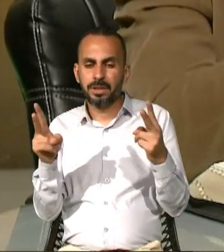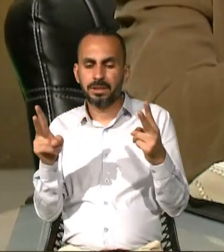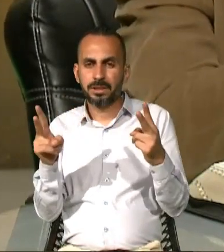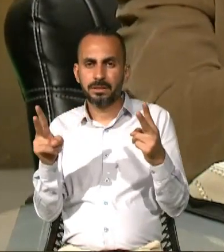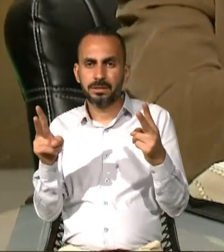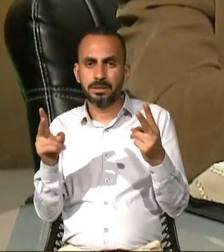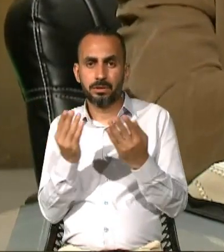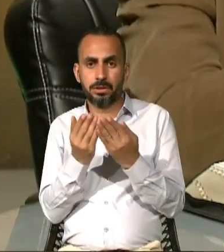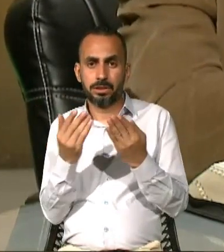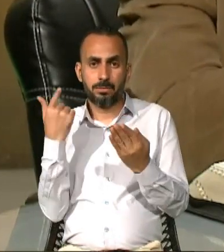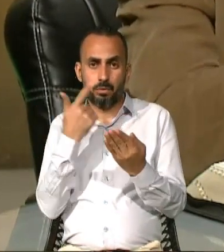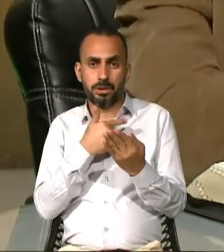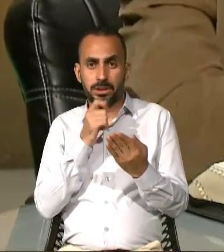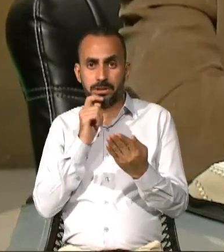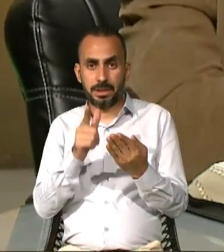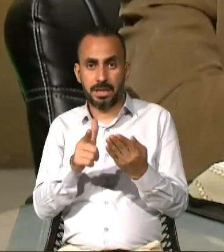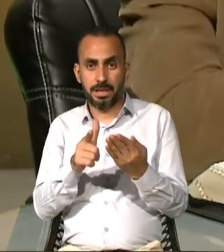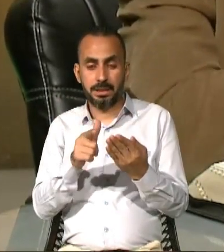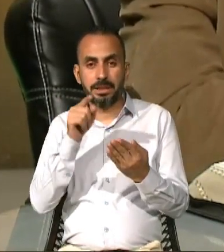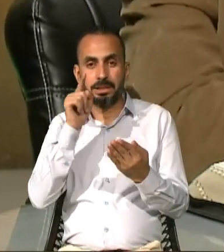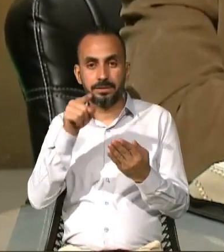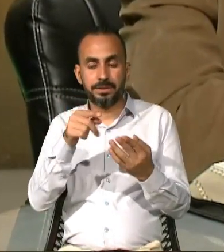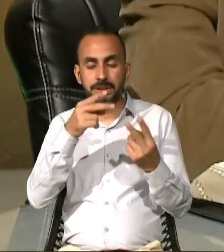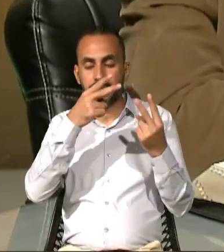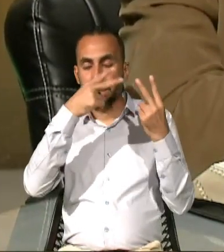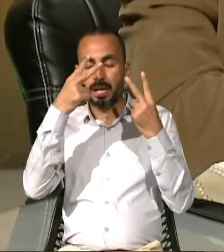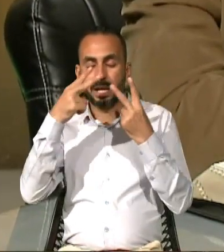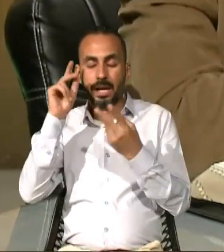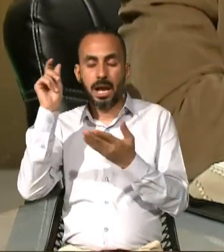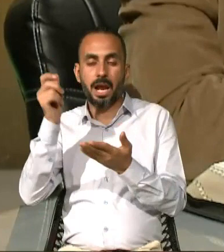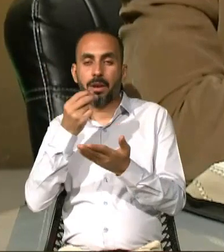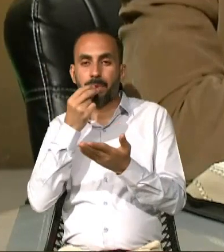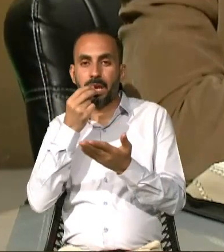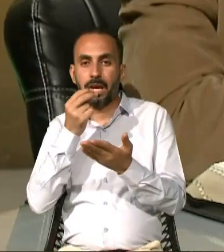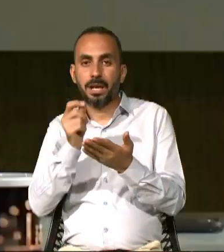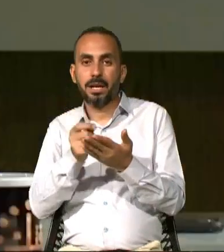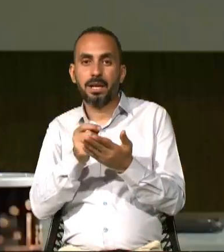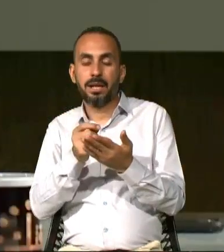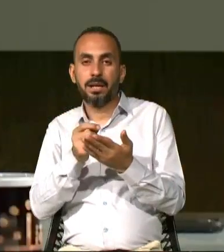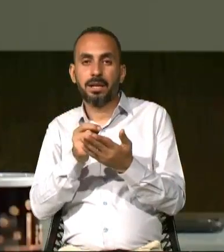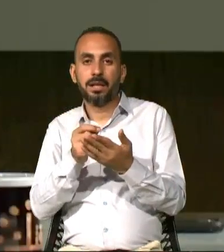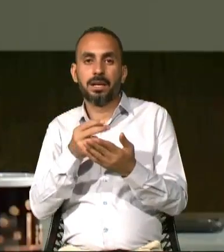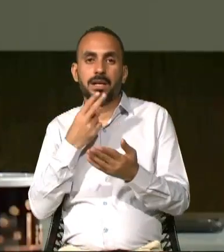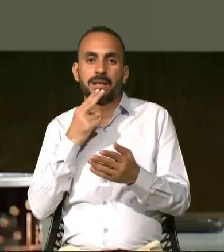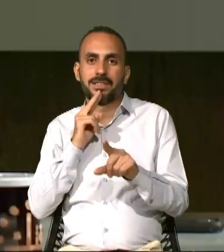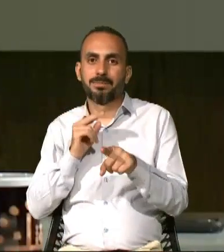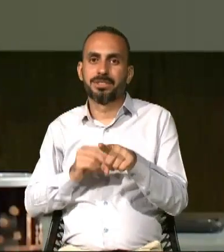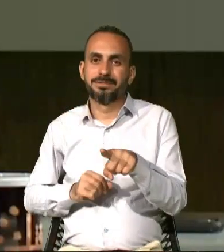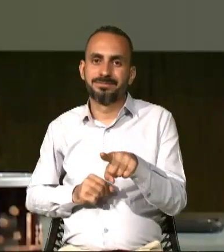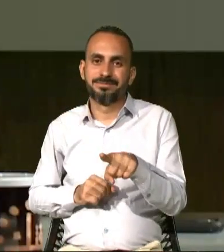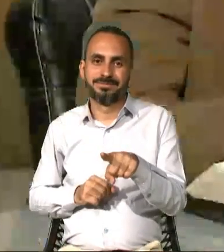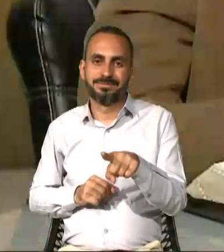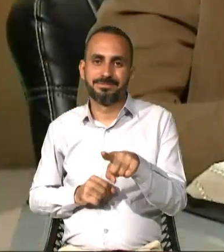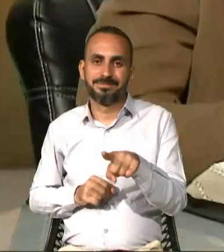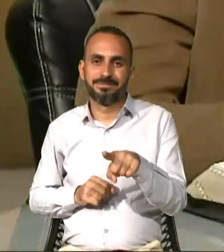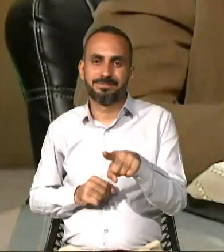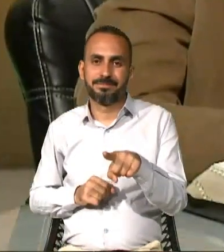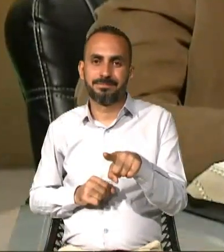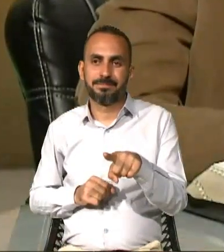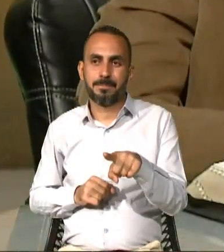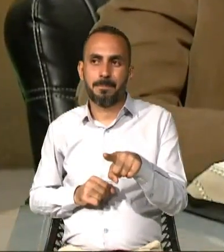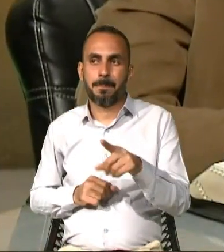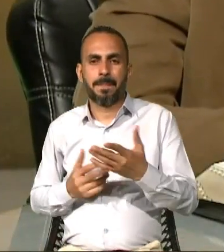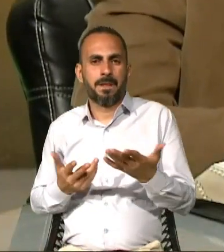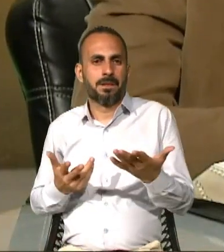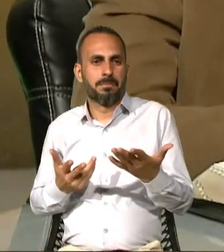انه الكتاب قال انه في انبياء كذبه هيبقوا موجودين وهيجوا. طب الانبياء الكذبه دول يقولوا كلام صح؟ مش بيقول، ولا الانبياء